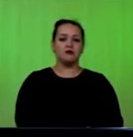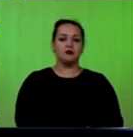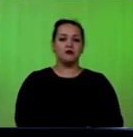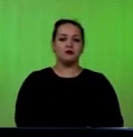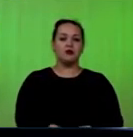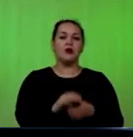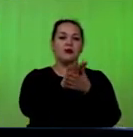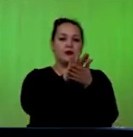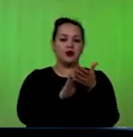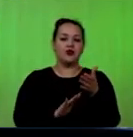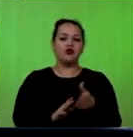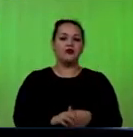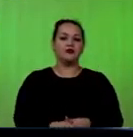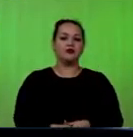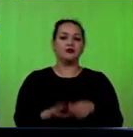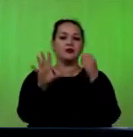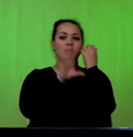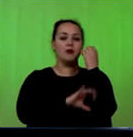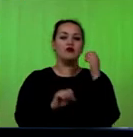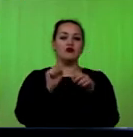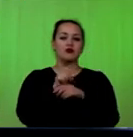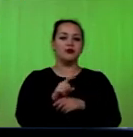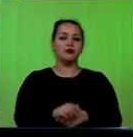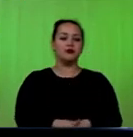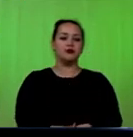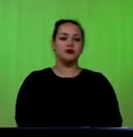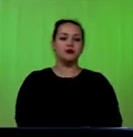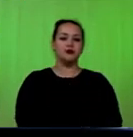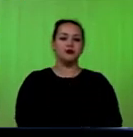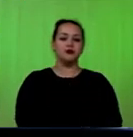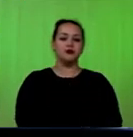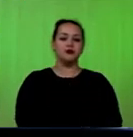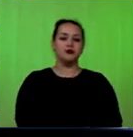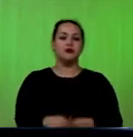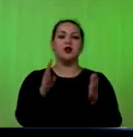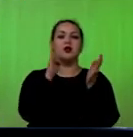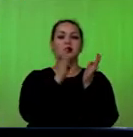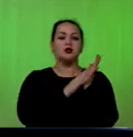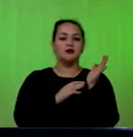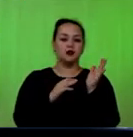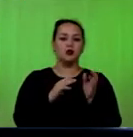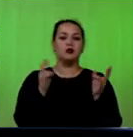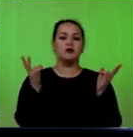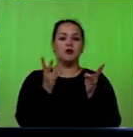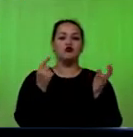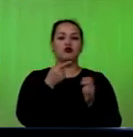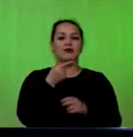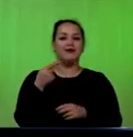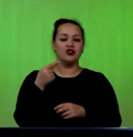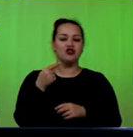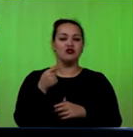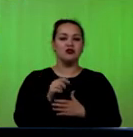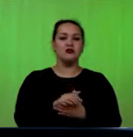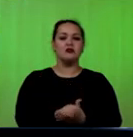продолжаем последнее задание от 90 нам нужно вычесть